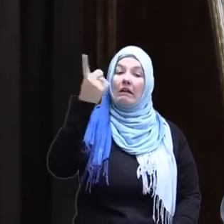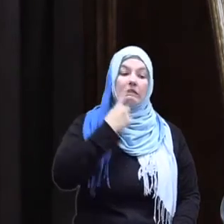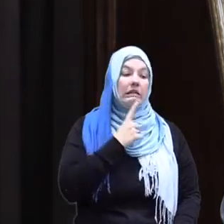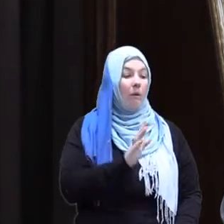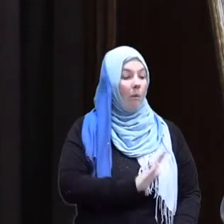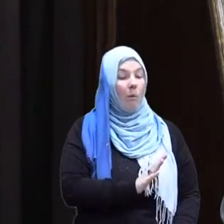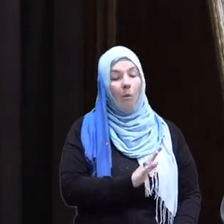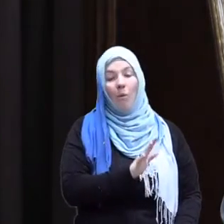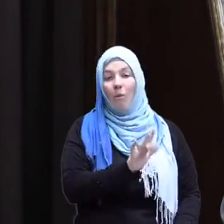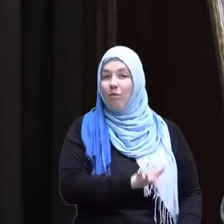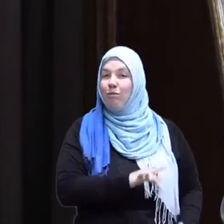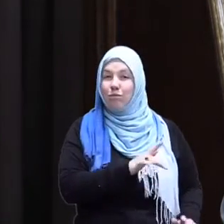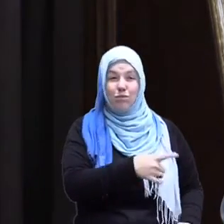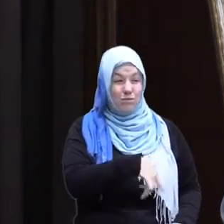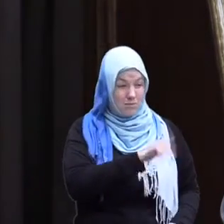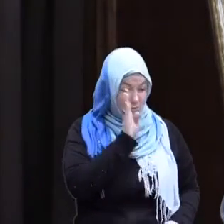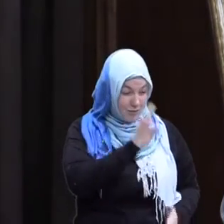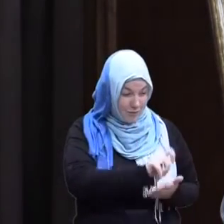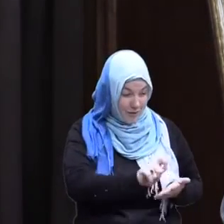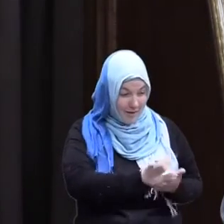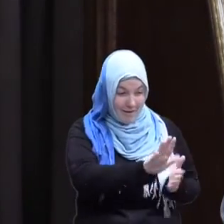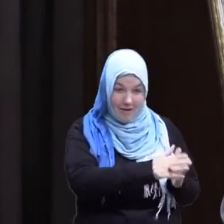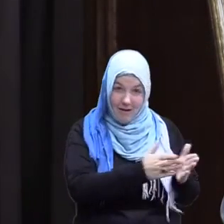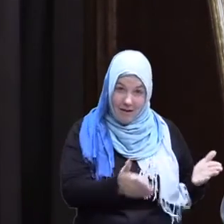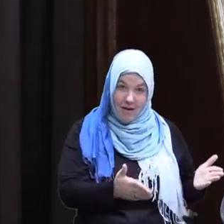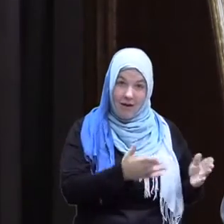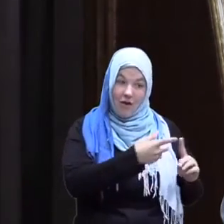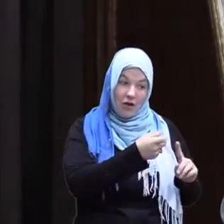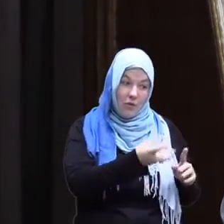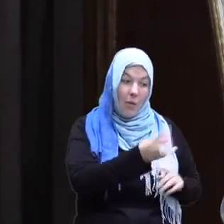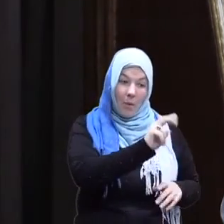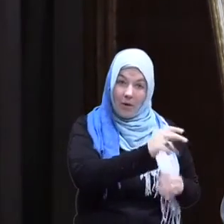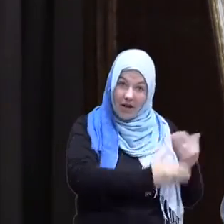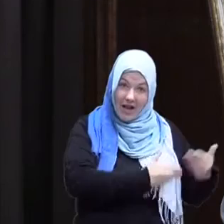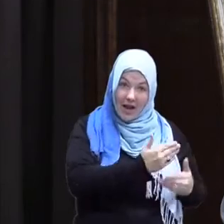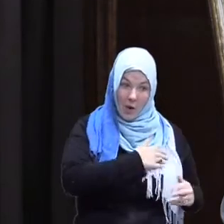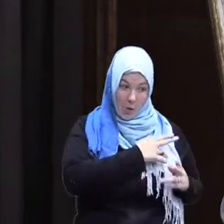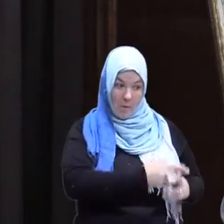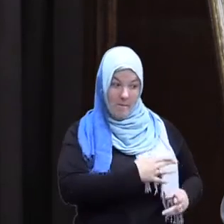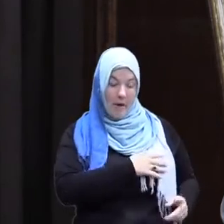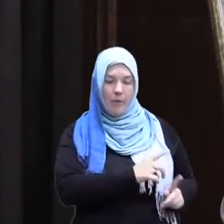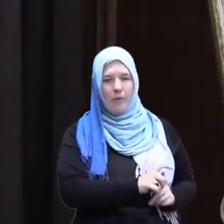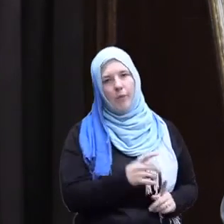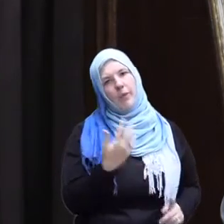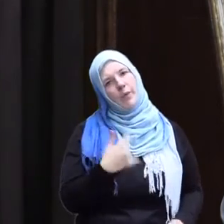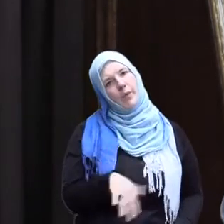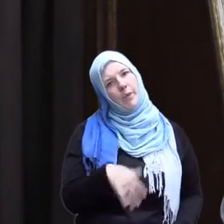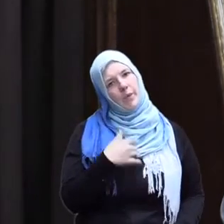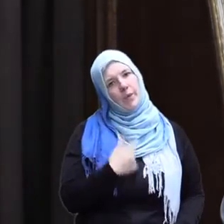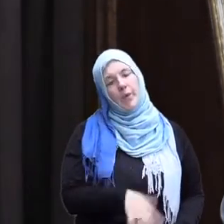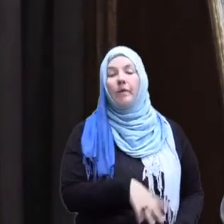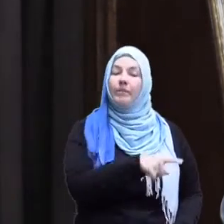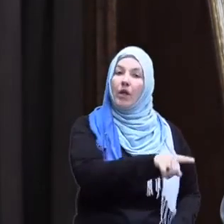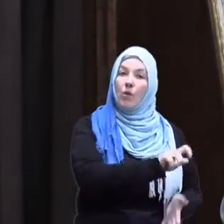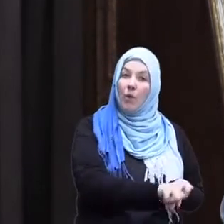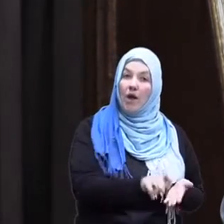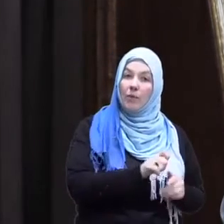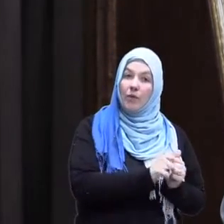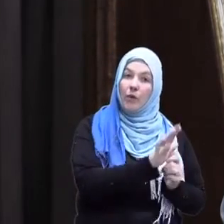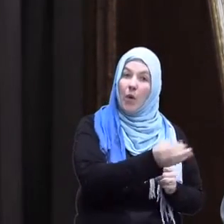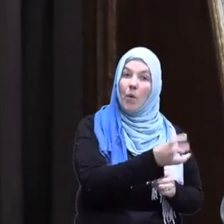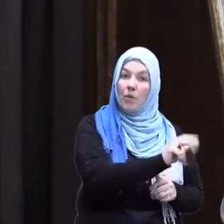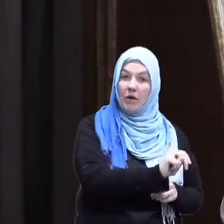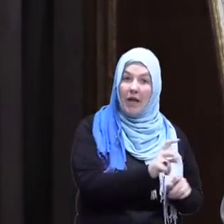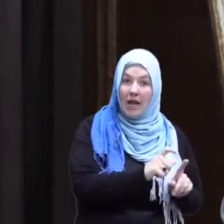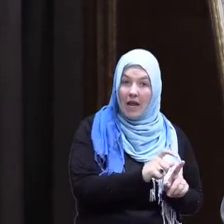hands. ثُمَّ يَقُولُونَ هَذَا مِنْ عِنْدِ اللَّهِ. They write it with their own hands and they